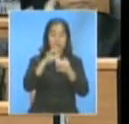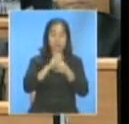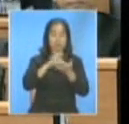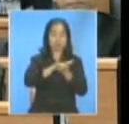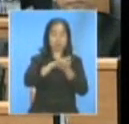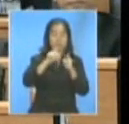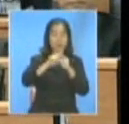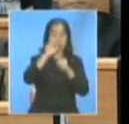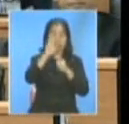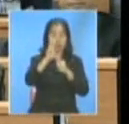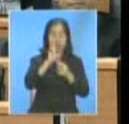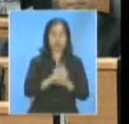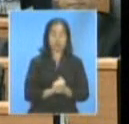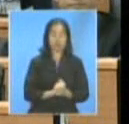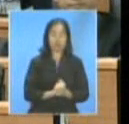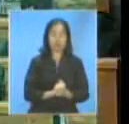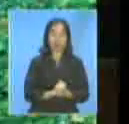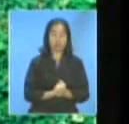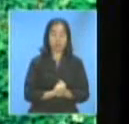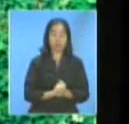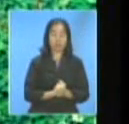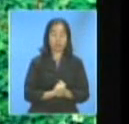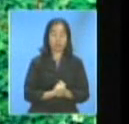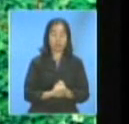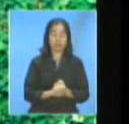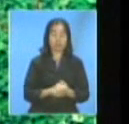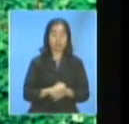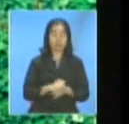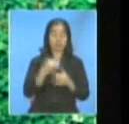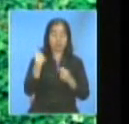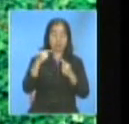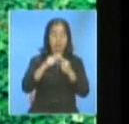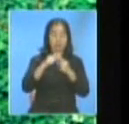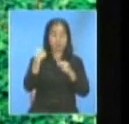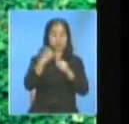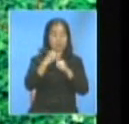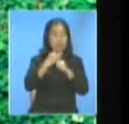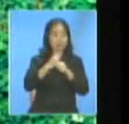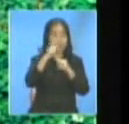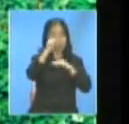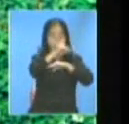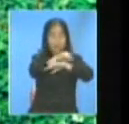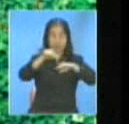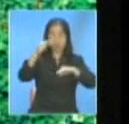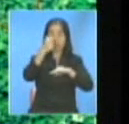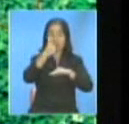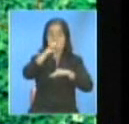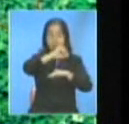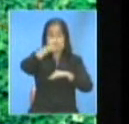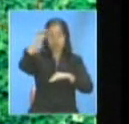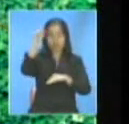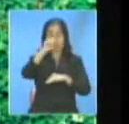ครับขอภาพที่6ครับท่านประธานดูที่เส้นแดงๆนี่นะครับเส้นแดง